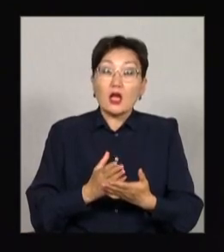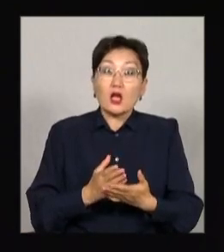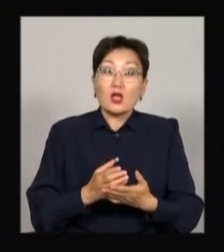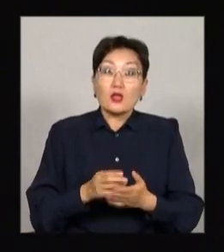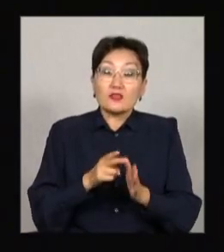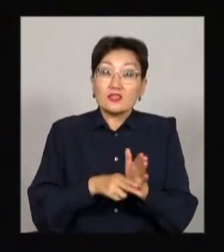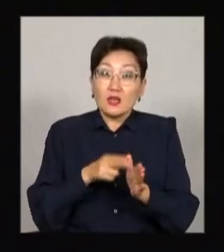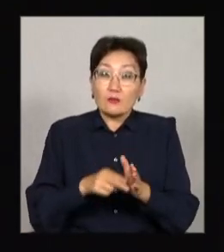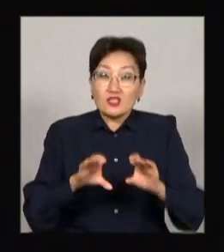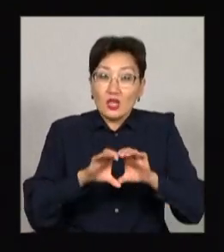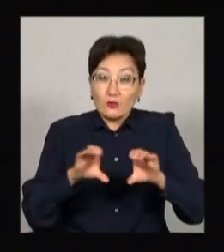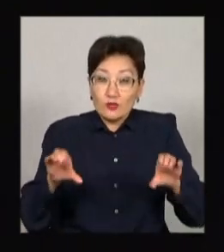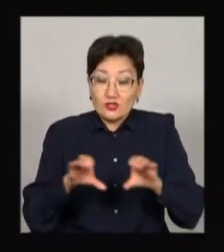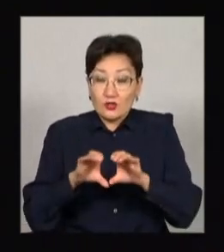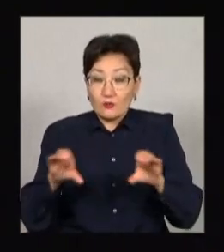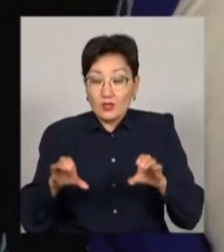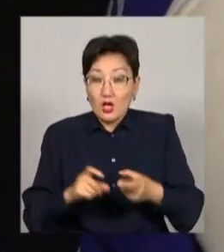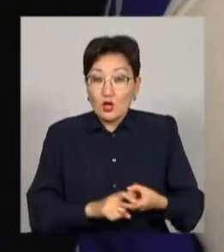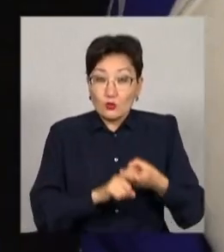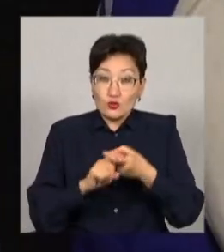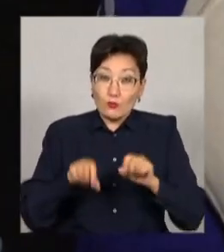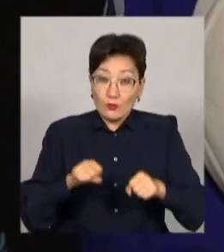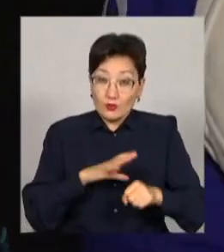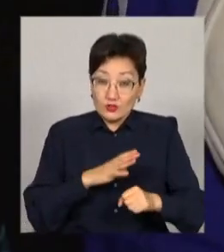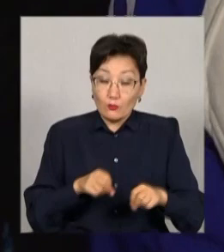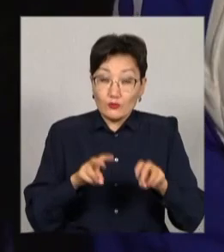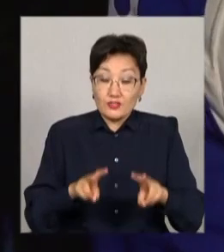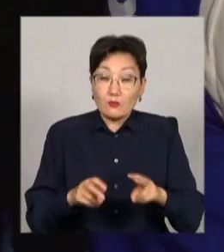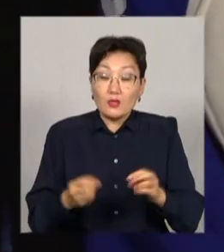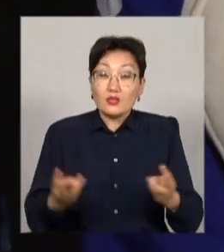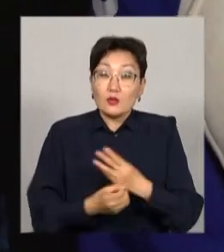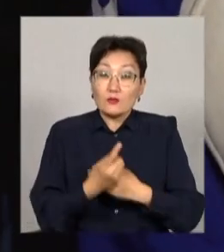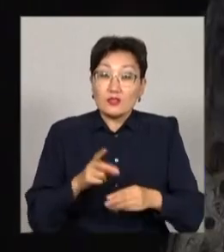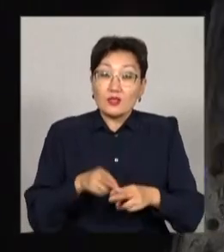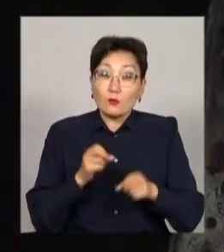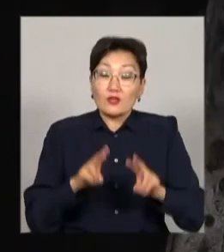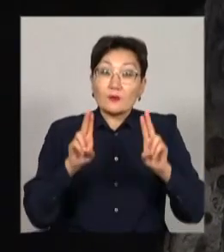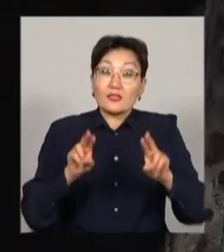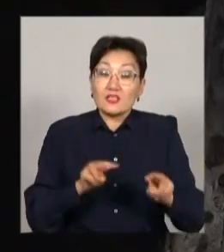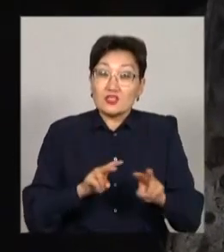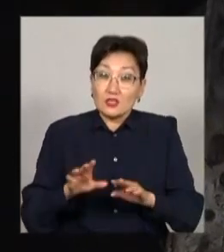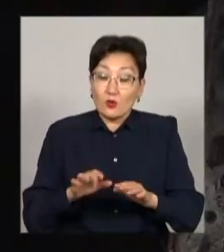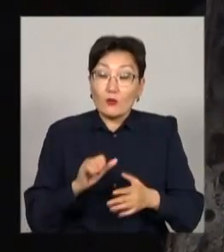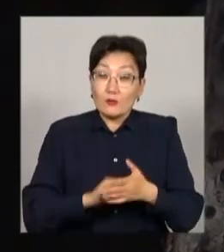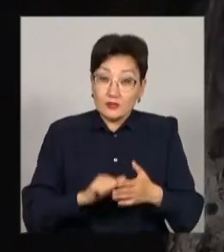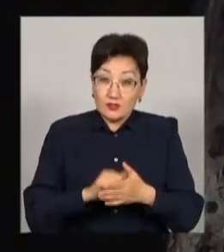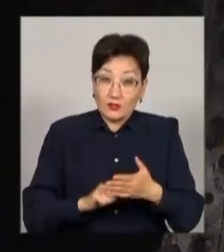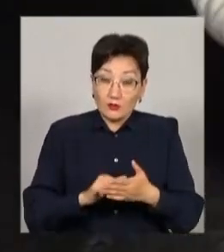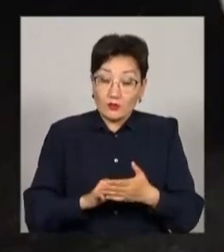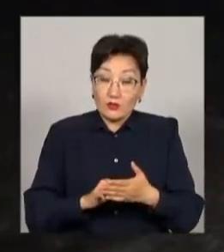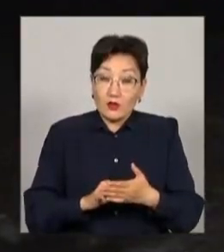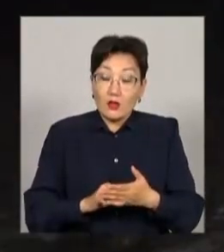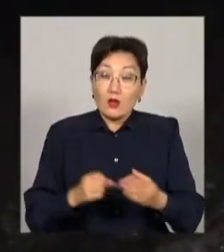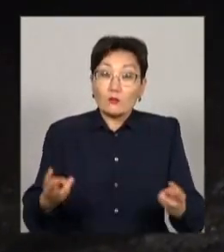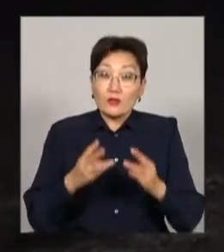жол цистерналарына көшу орын алып атқан. Мамандар өрттің шығуына қауіпсіздік ережелері сақталмауынан деген болжам жасап отыр.